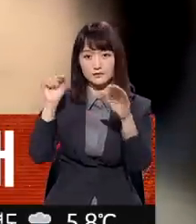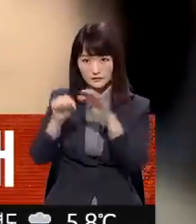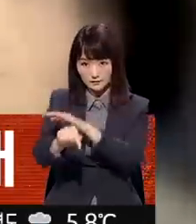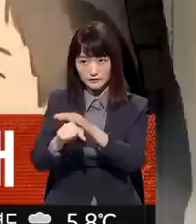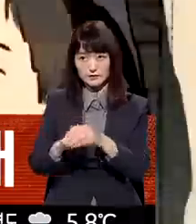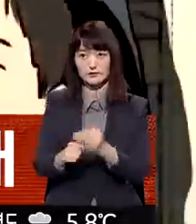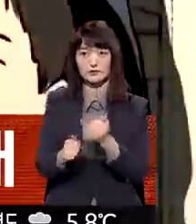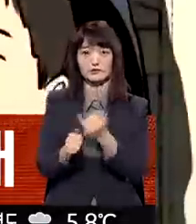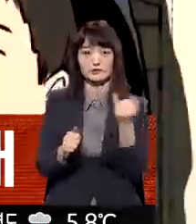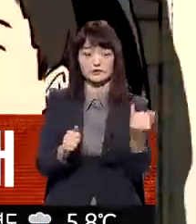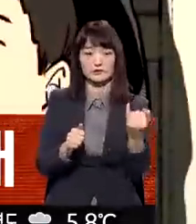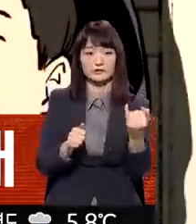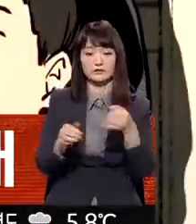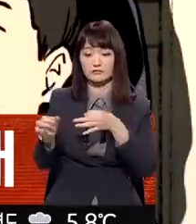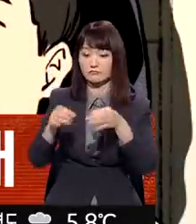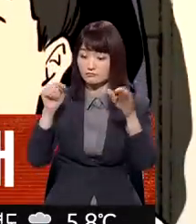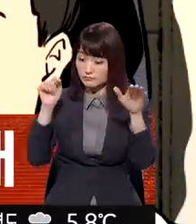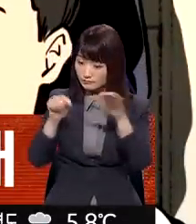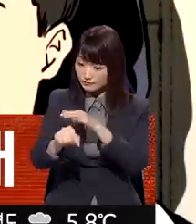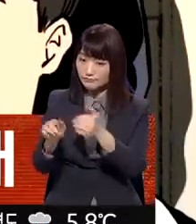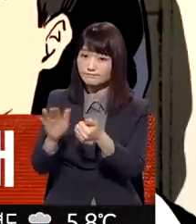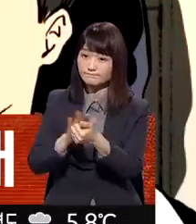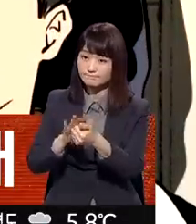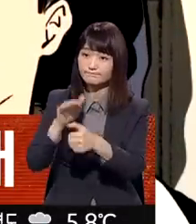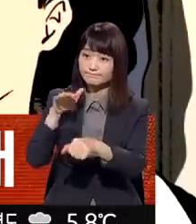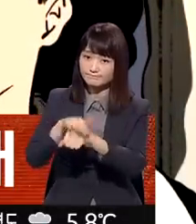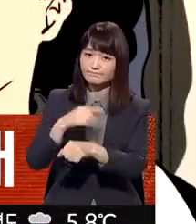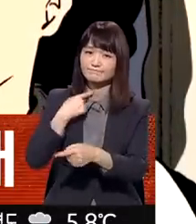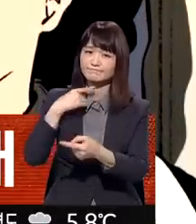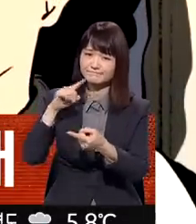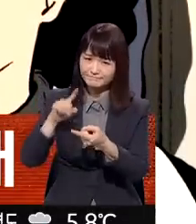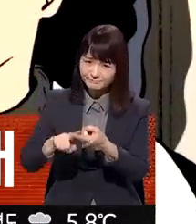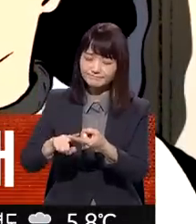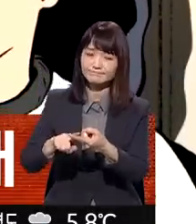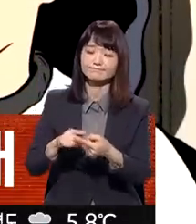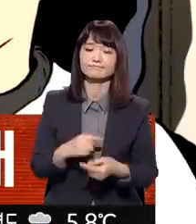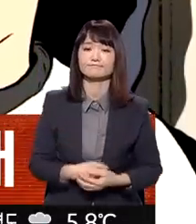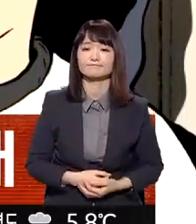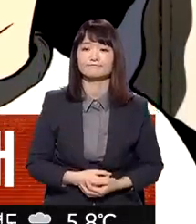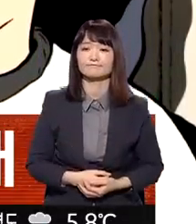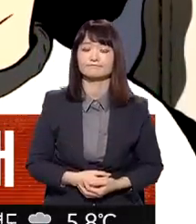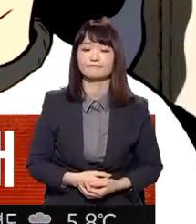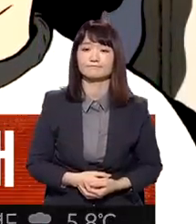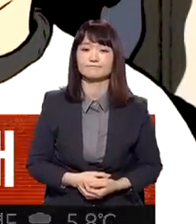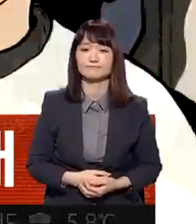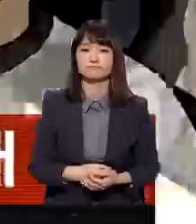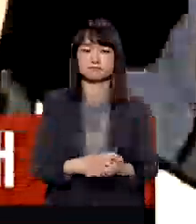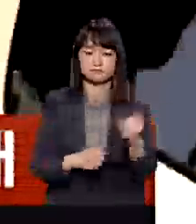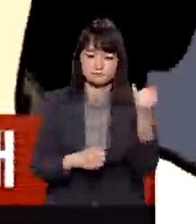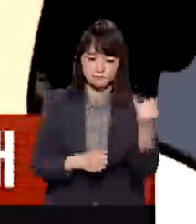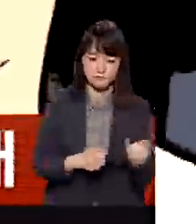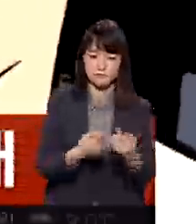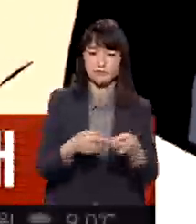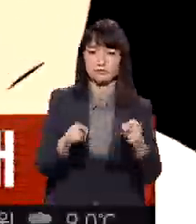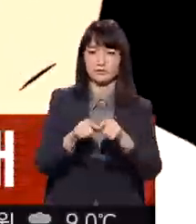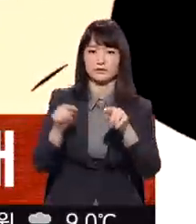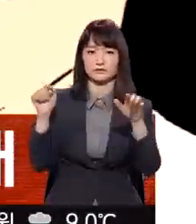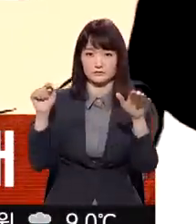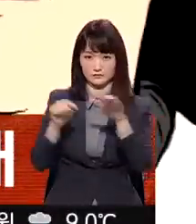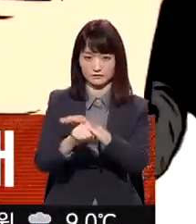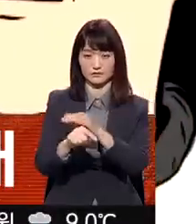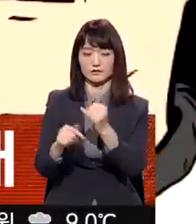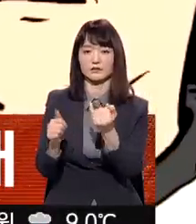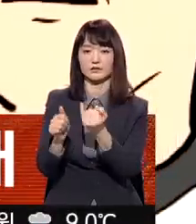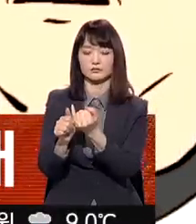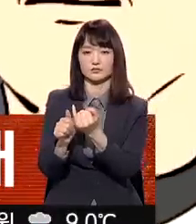이후에 아내가 한번 가보더니 여기가 서비스며 스타일이며 다 마음에 든다 이렇게 얘기를 해서 이 사연자도 미용실을 함께 다니게 됐습니다. 부부가